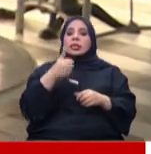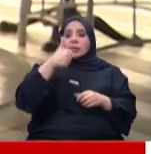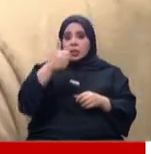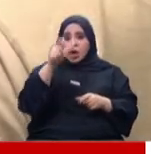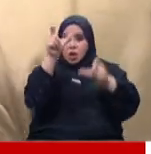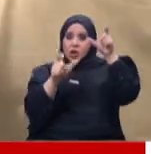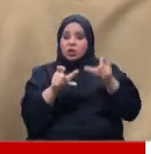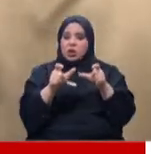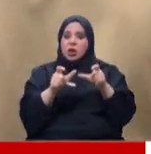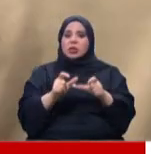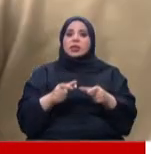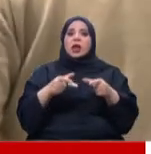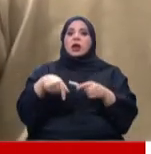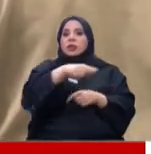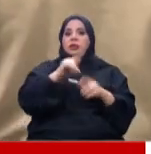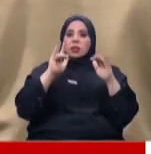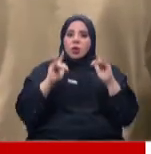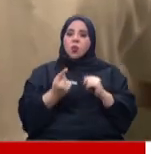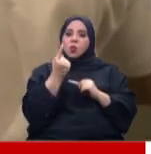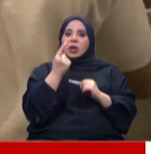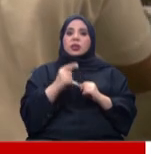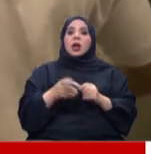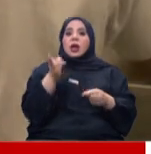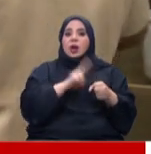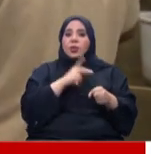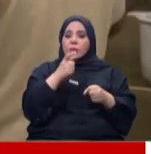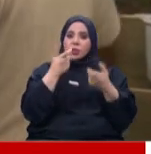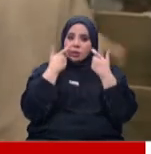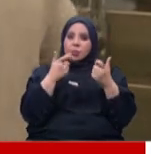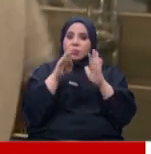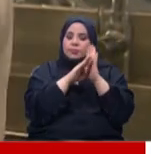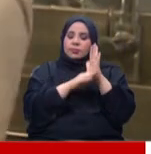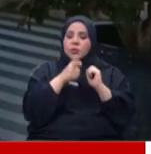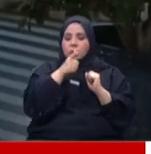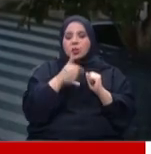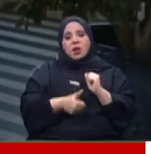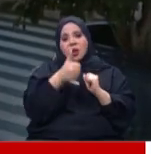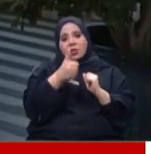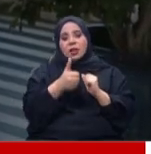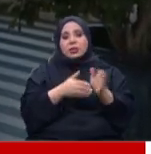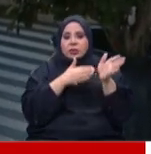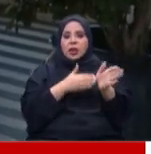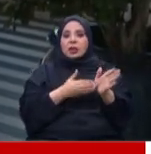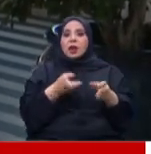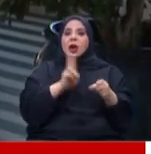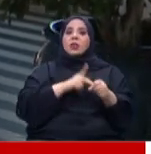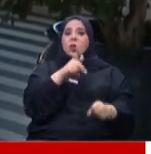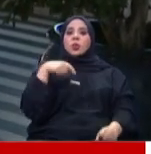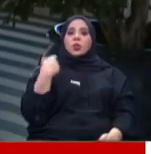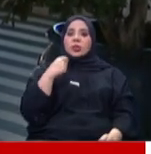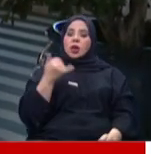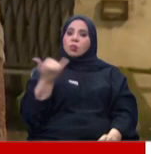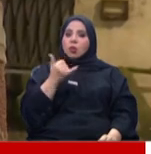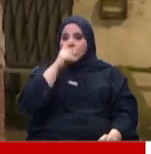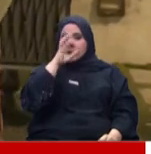الواحدة، إلى جانب الإجراءات الاحترازية الأخرى الواجب التقيد بها. ونوهت الوزارة بأهمية